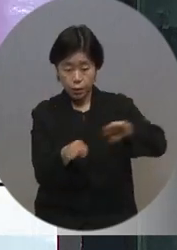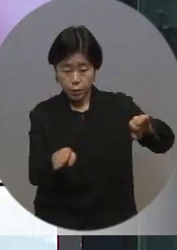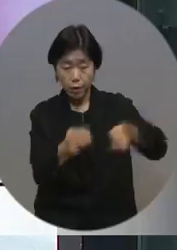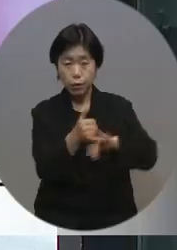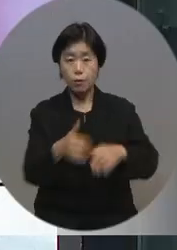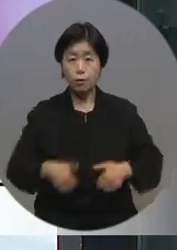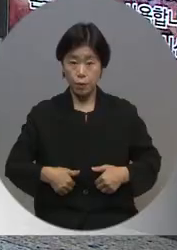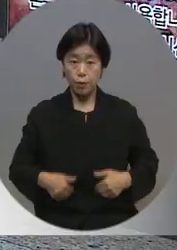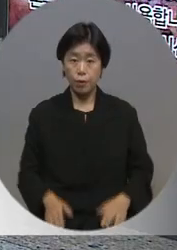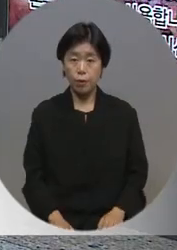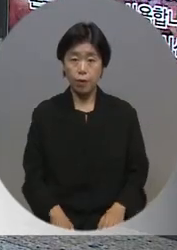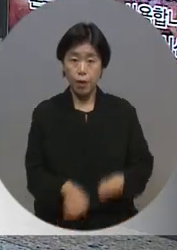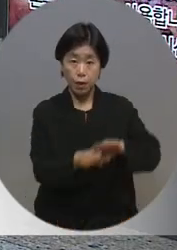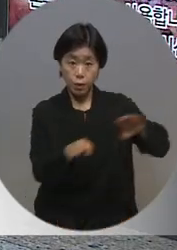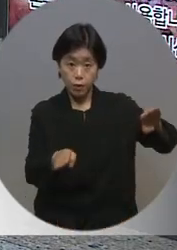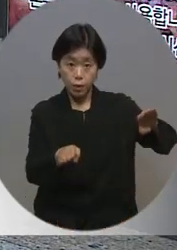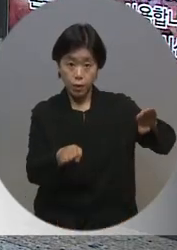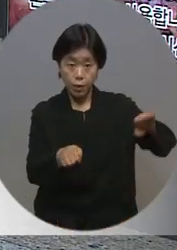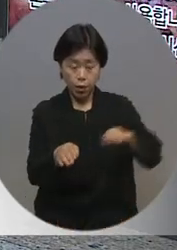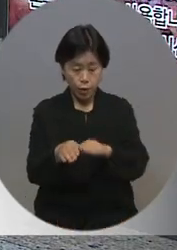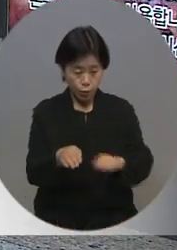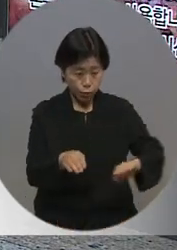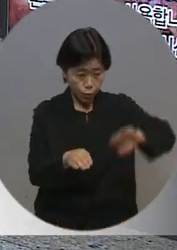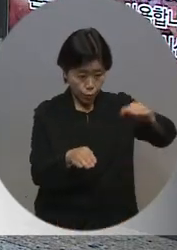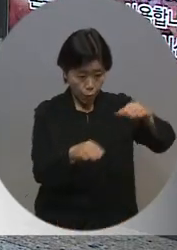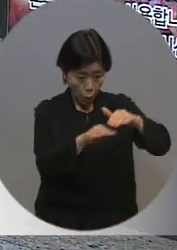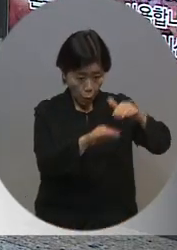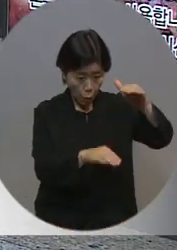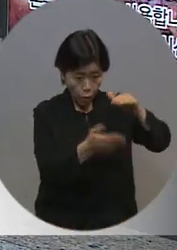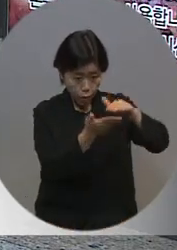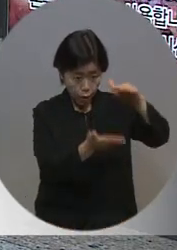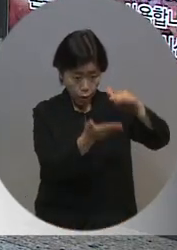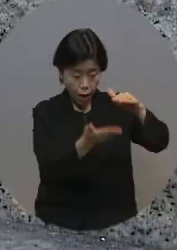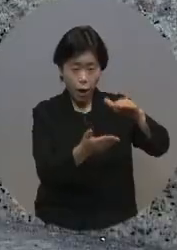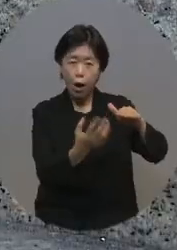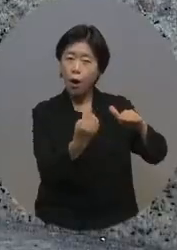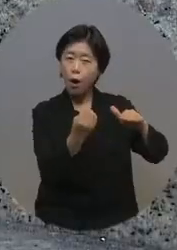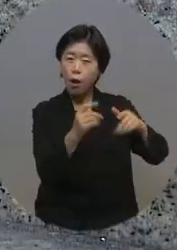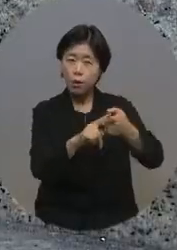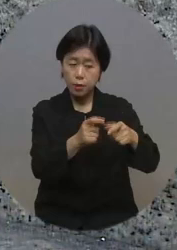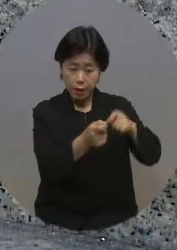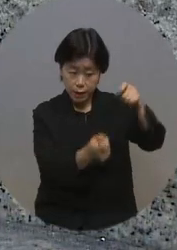위해서는 단차가 얼마나 되는지 제가 직접 재보도록 하겠습니다.